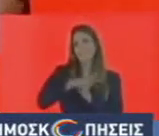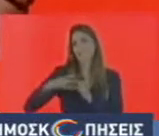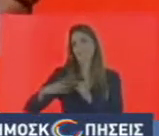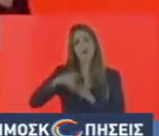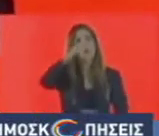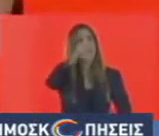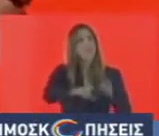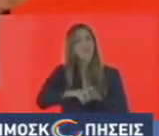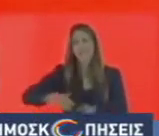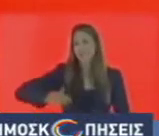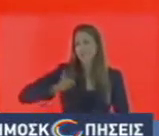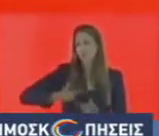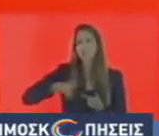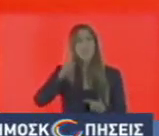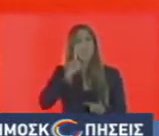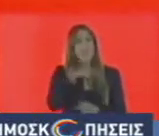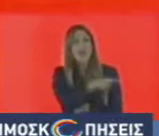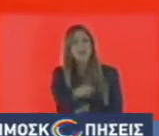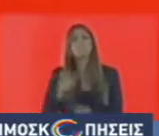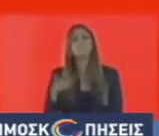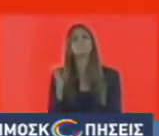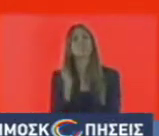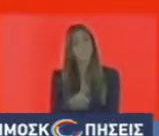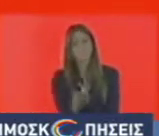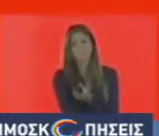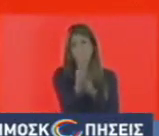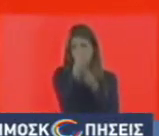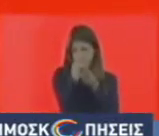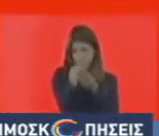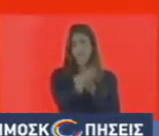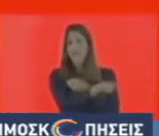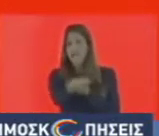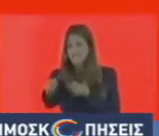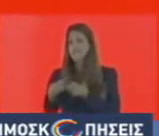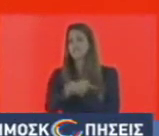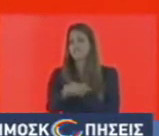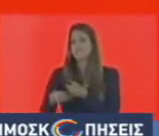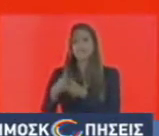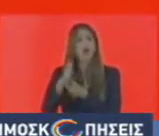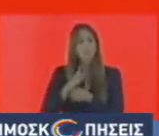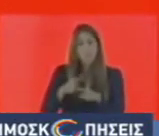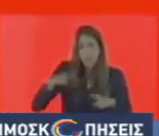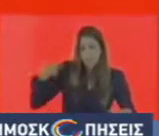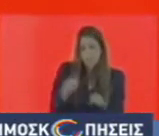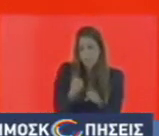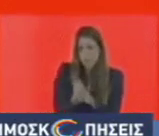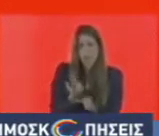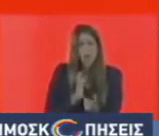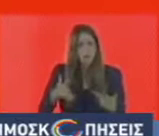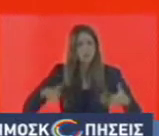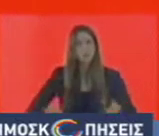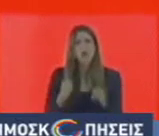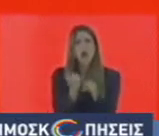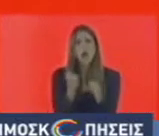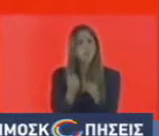ο κάθε νέος ή κάθε νέα που αποφασίζει να έχει αύριο σε αυτή τη χώρα, ο άνθρωπος της δουλειάς, ο άνεργος, ο